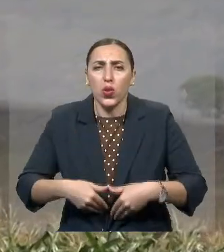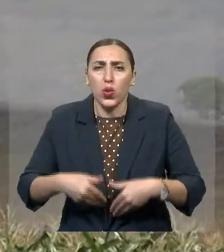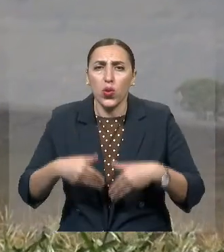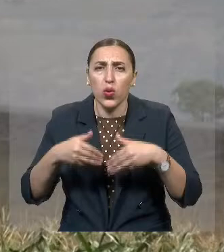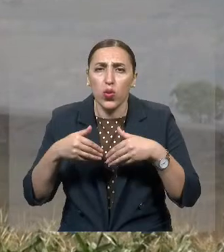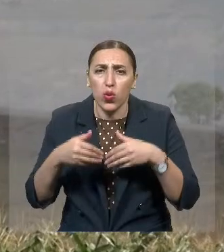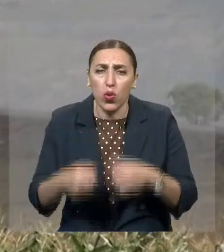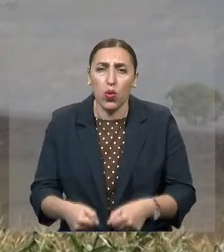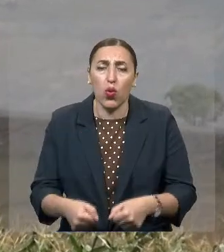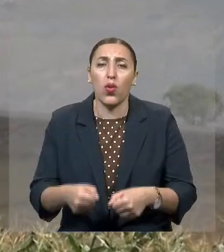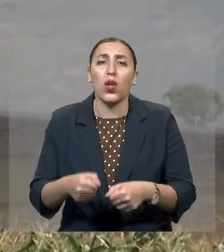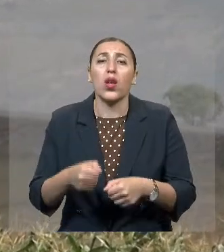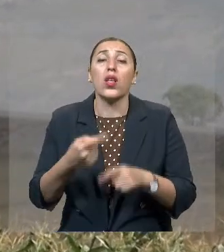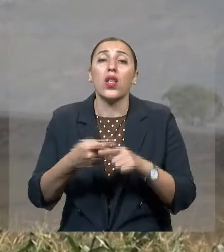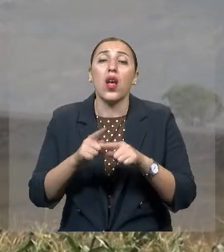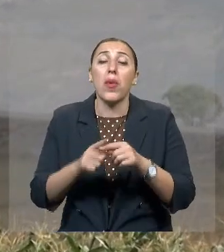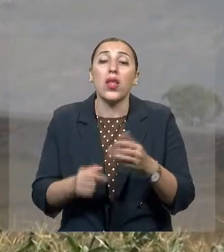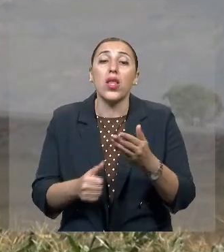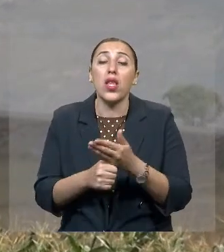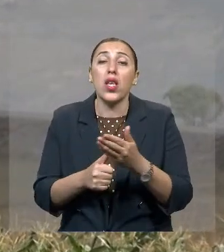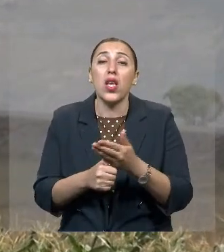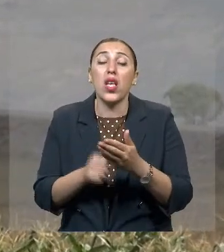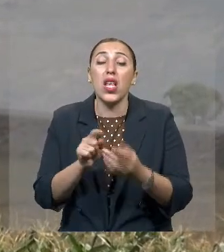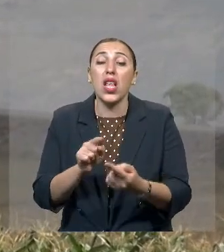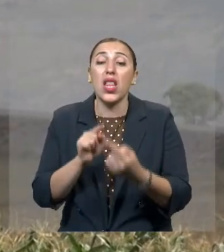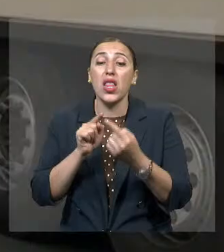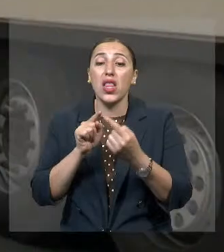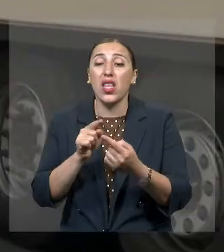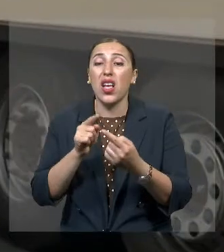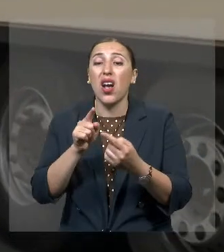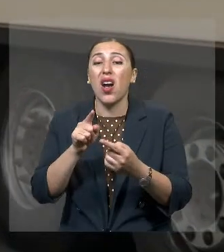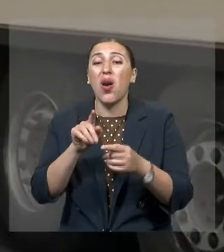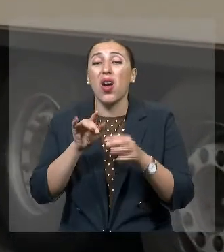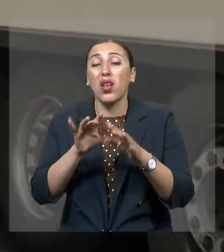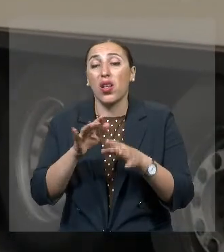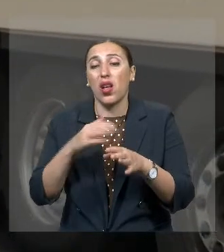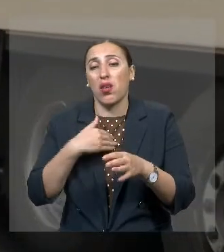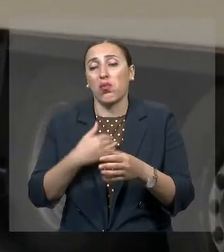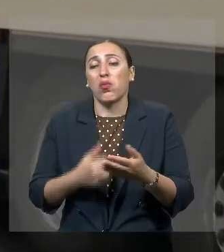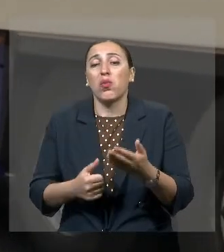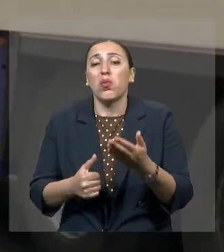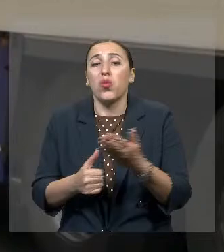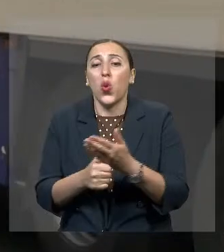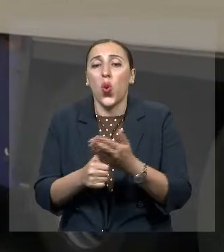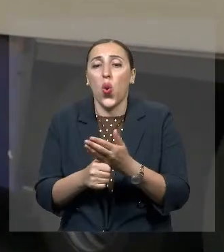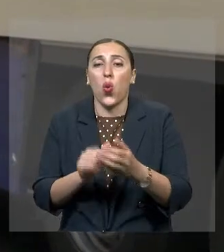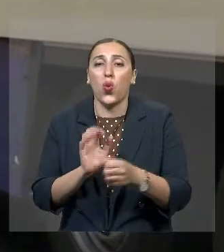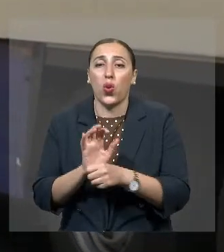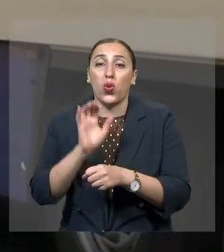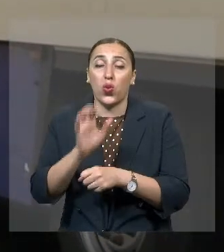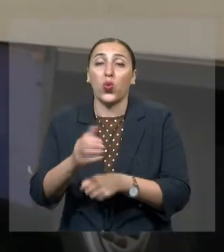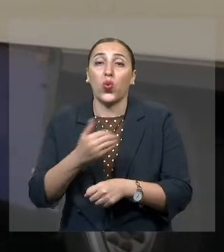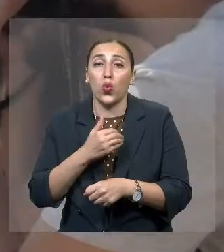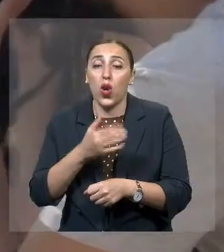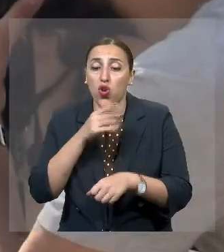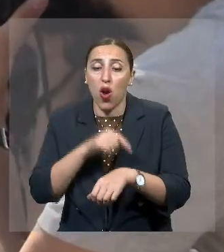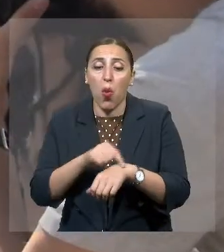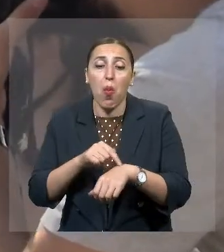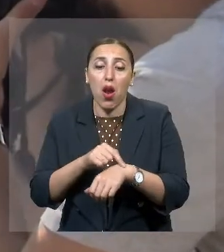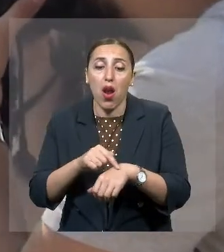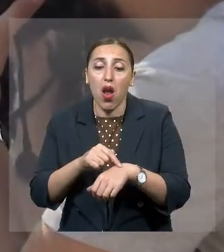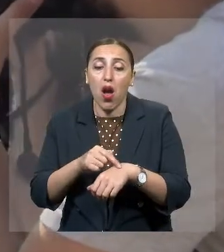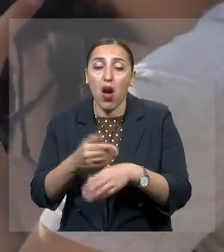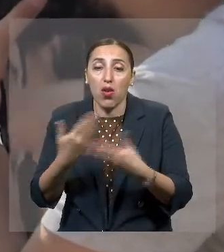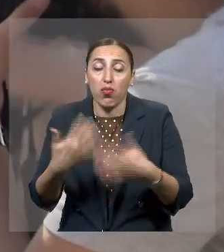զրկված ամեն ինչից, հումանիտար այդ աղետին դեմ հանդիման, մենք նրանց համար հրատապոկնություն ենք տանում, ժամանակը հաշված է, ասել է